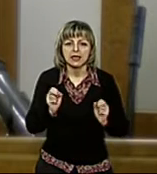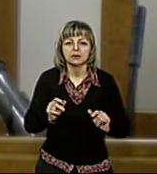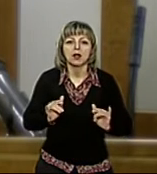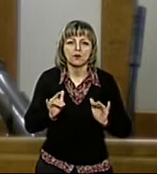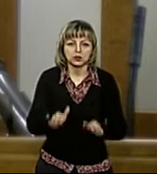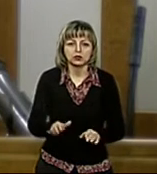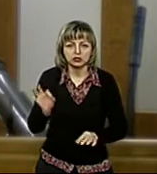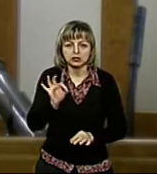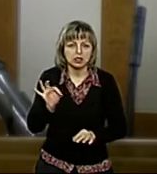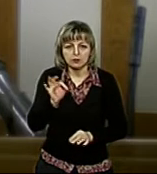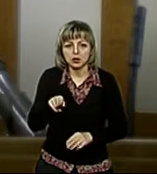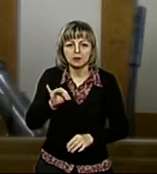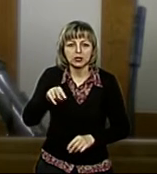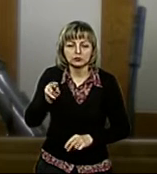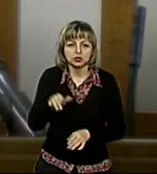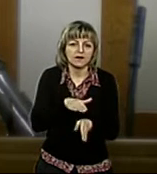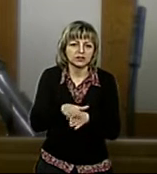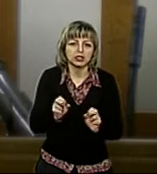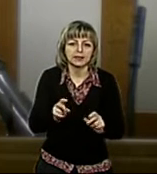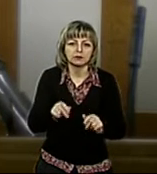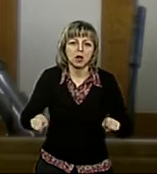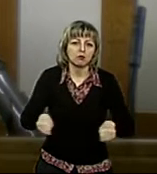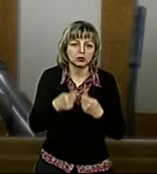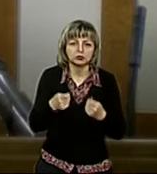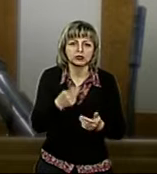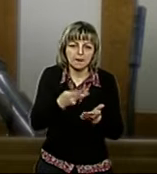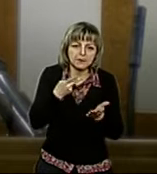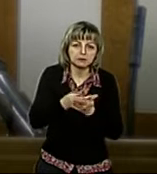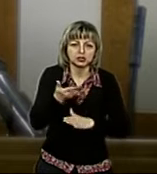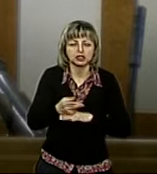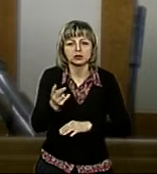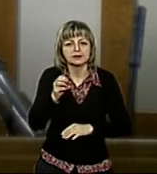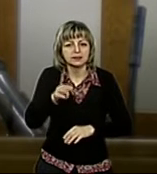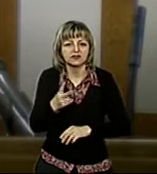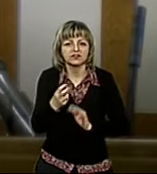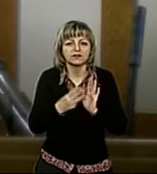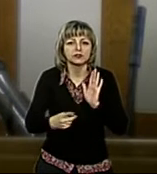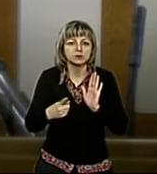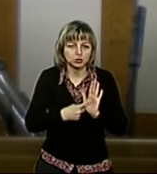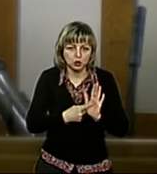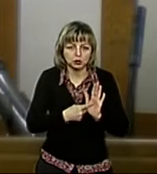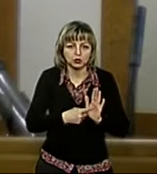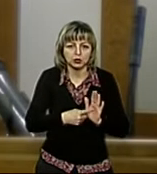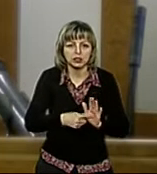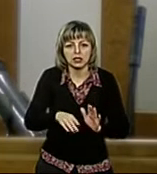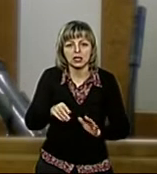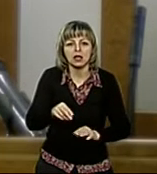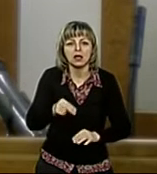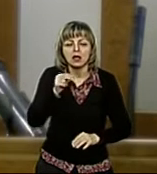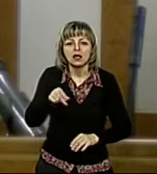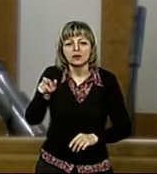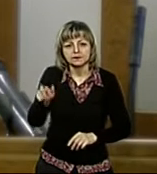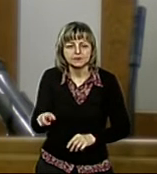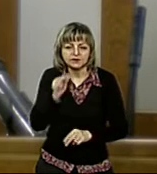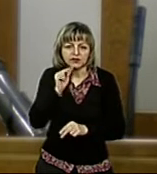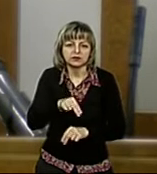Кримінальне провадження відносно Пилипчука у вчиненні кримінального правопорушення передбачено частиною 2 статті 286. Підсудний Луцькому міськрайонному